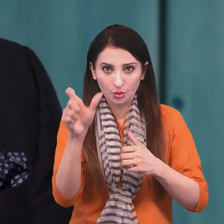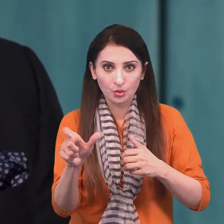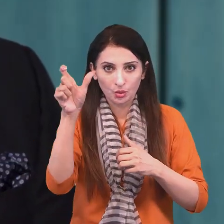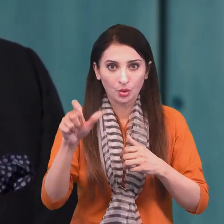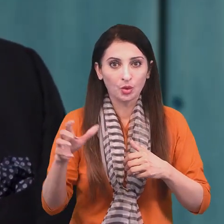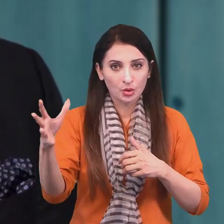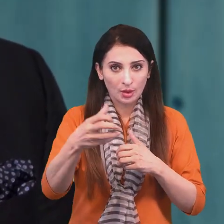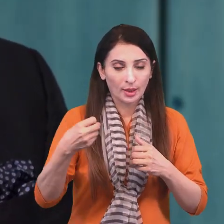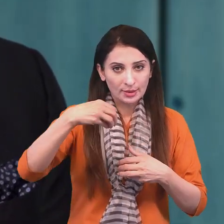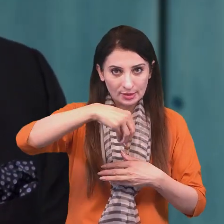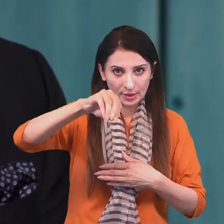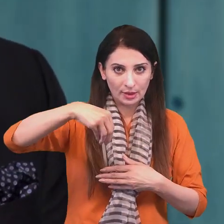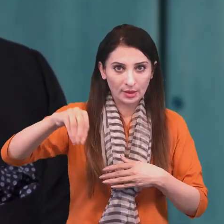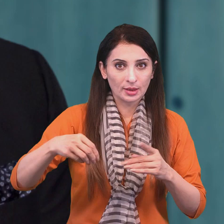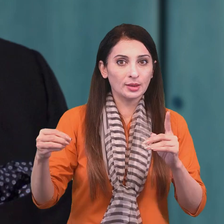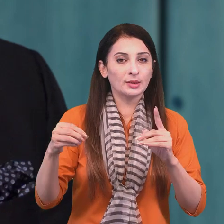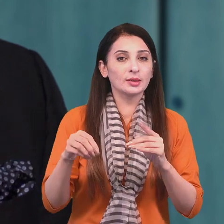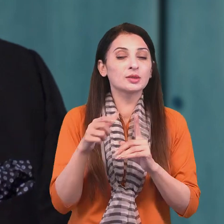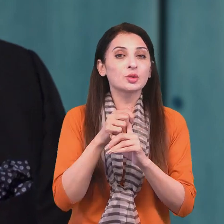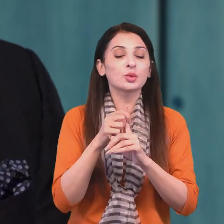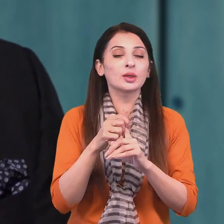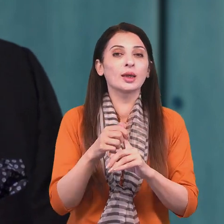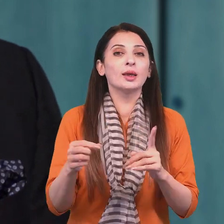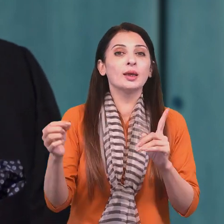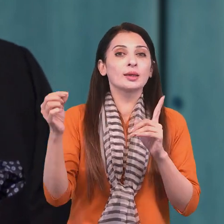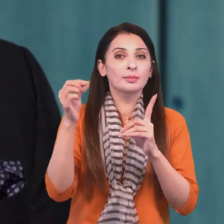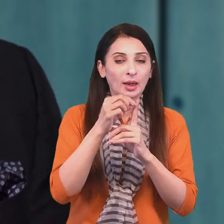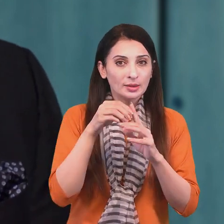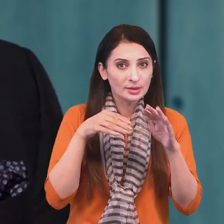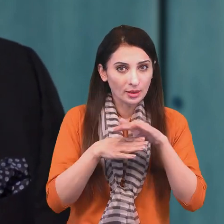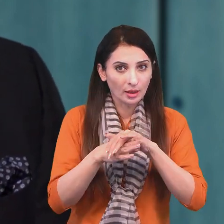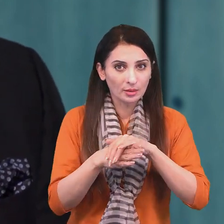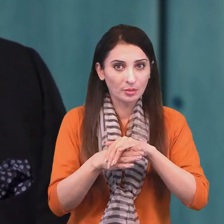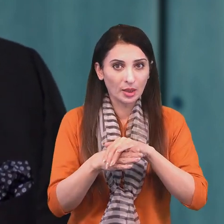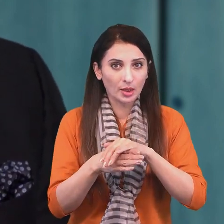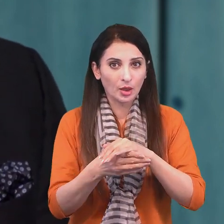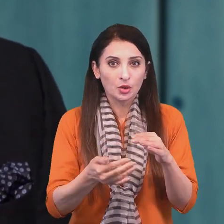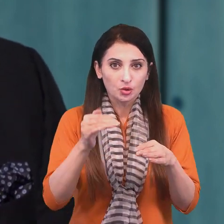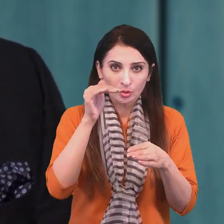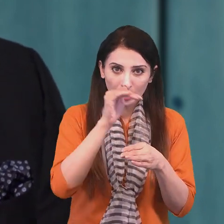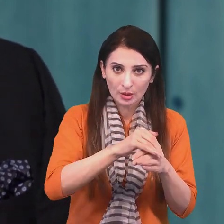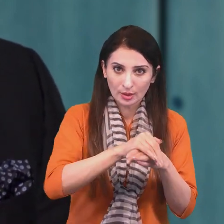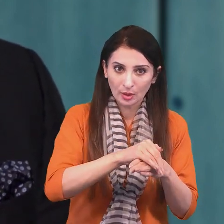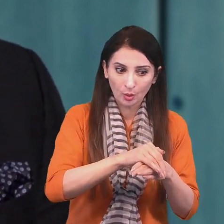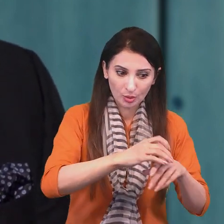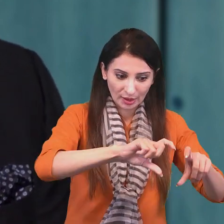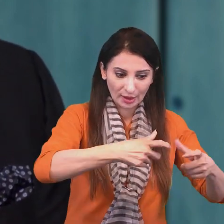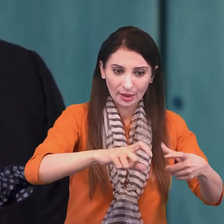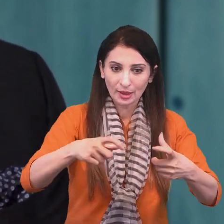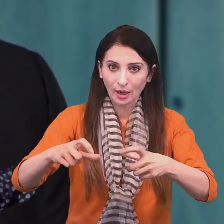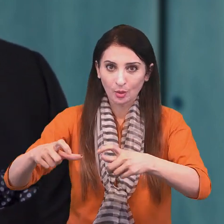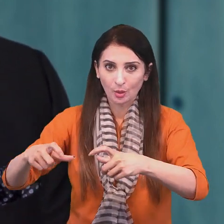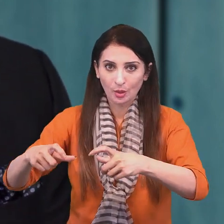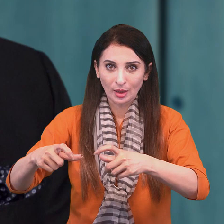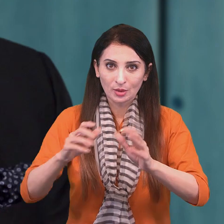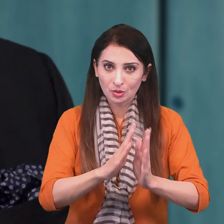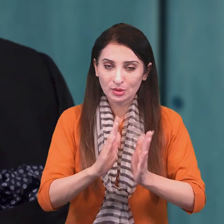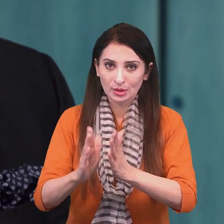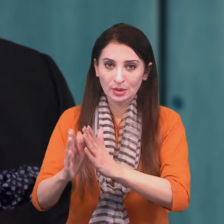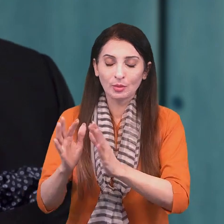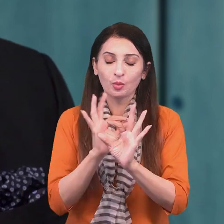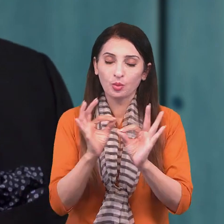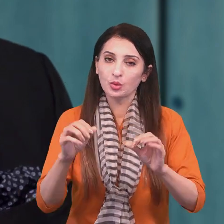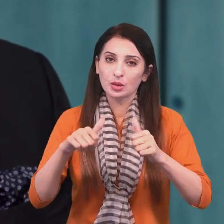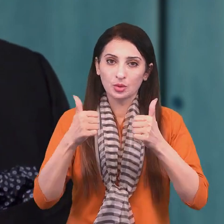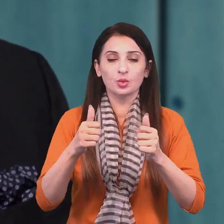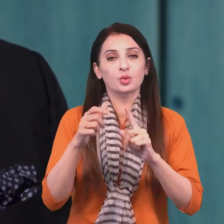دینے کے لیے ضروری ہے کہ پاکستان میں جو لوکل گورنمنٹ سسٹم ہے، وہ پورے پاکستان میں بحال کرنا چاہیے، کیونکہ جو